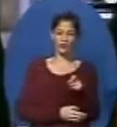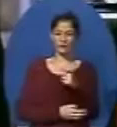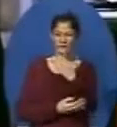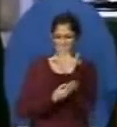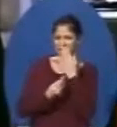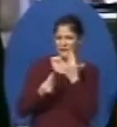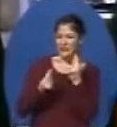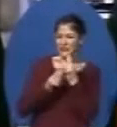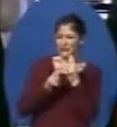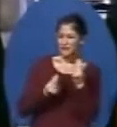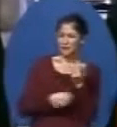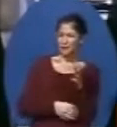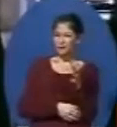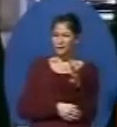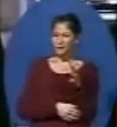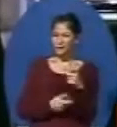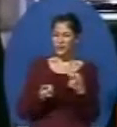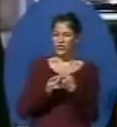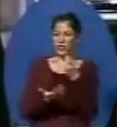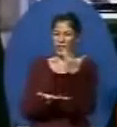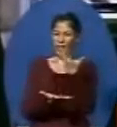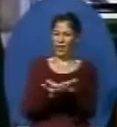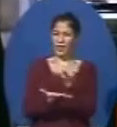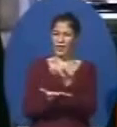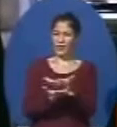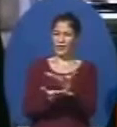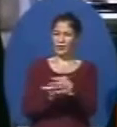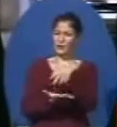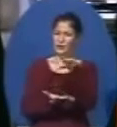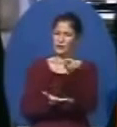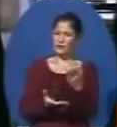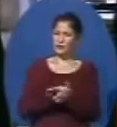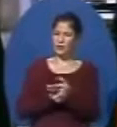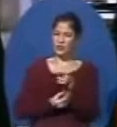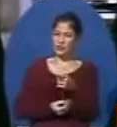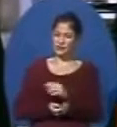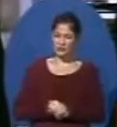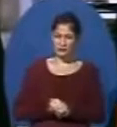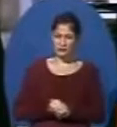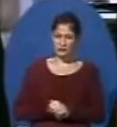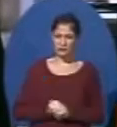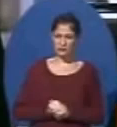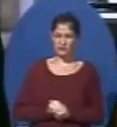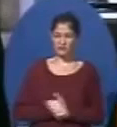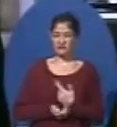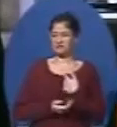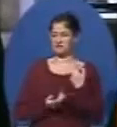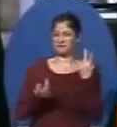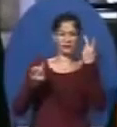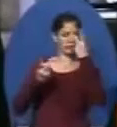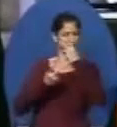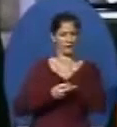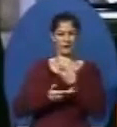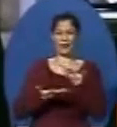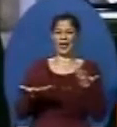ספקה לגבי התשתית הראייתית שנמצאת בתוך התיק. מופלא